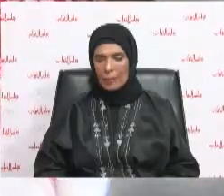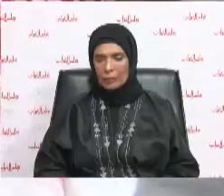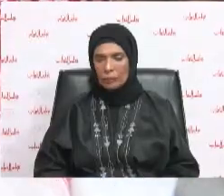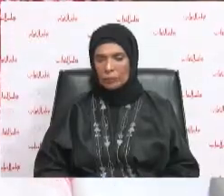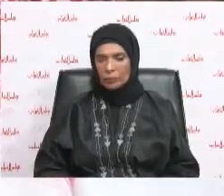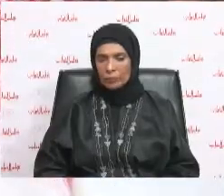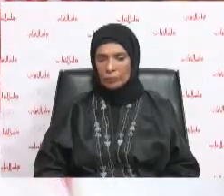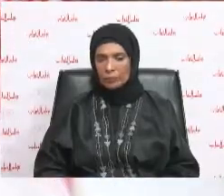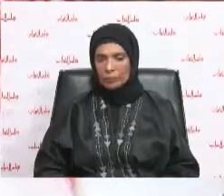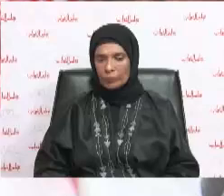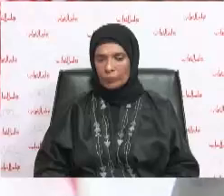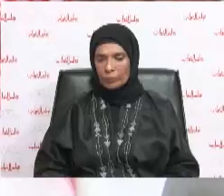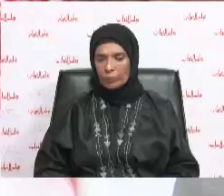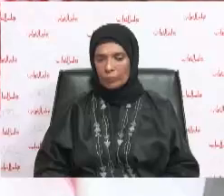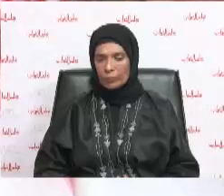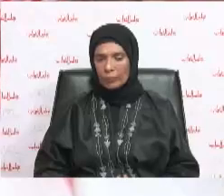طبعا